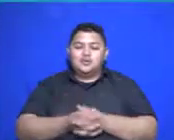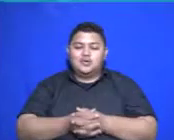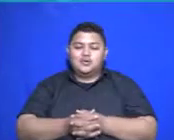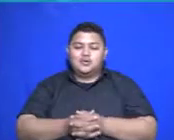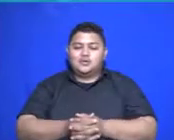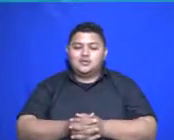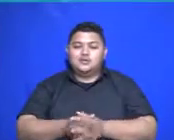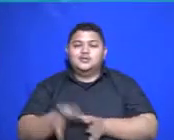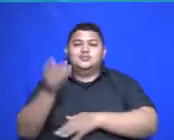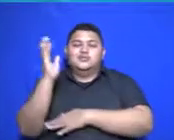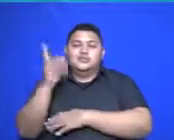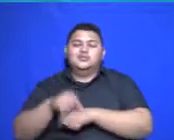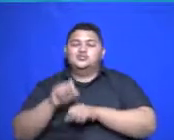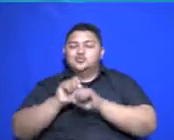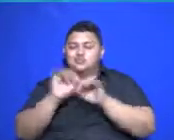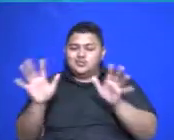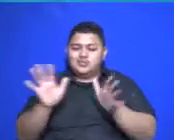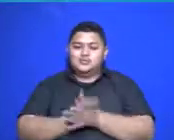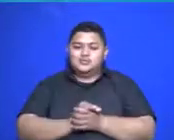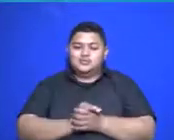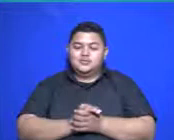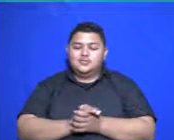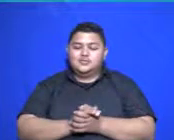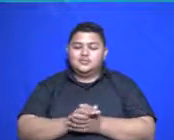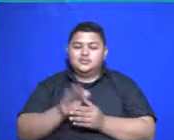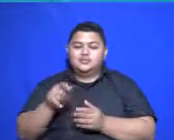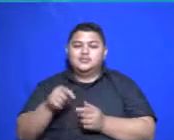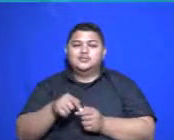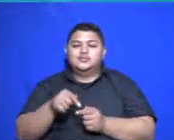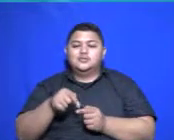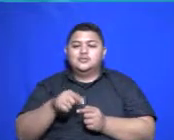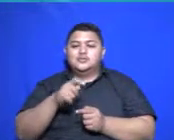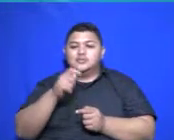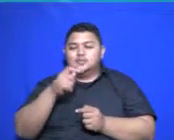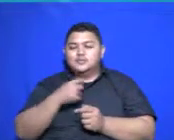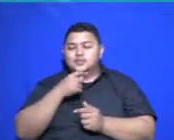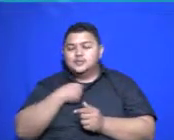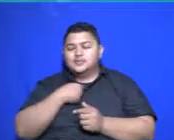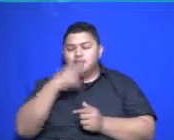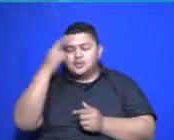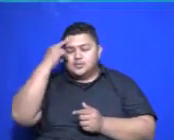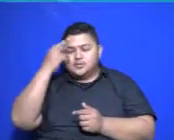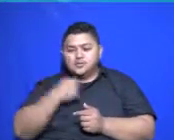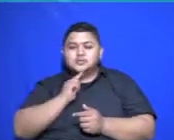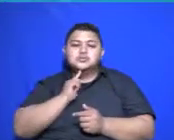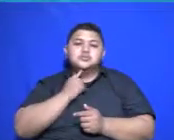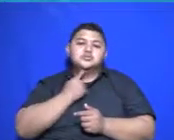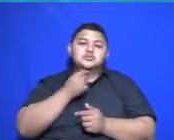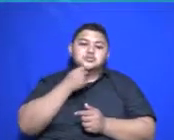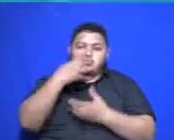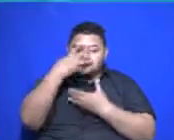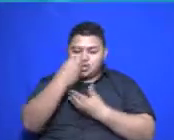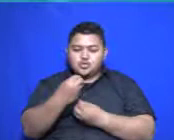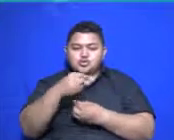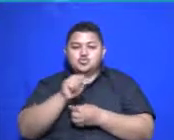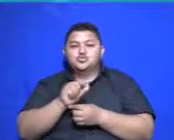ini penjelasannya sudah sangat clear bahwa memang pemerintahan saat ini sangat serius gitu untuk membangun manusia Indonesia sesuai